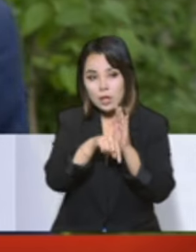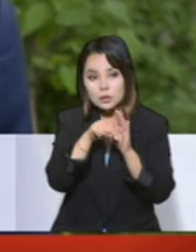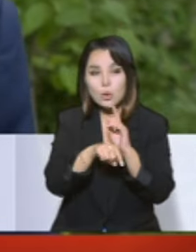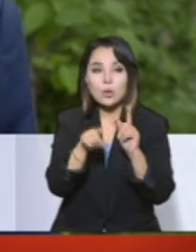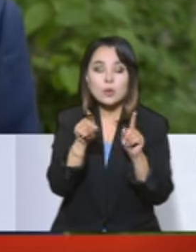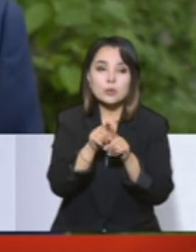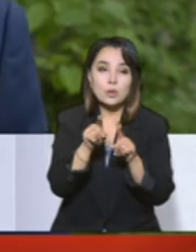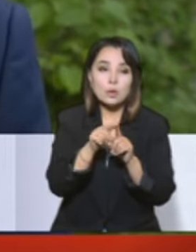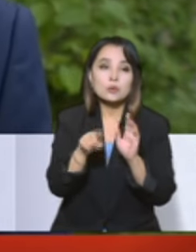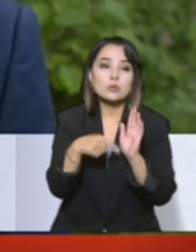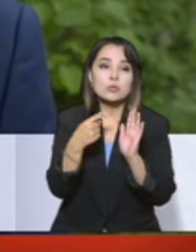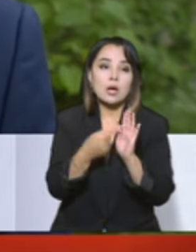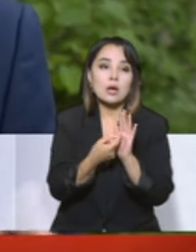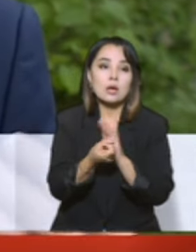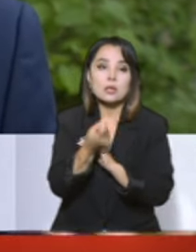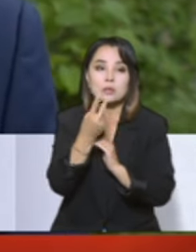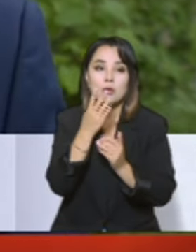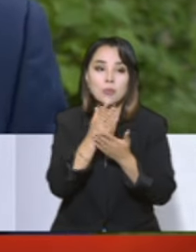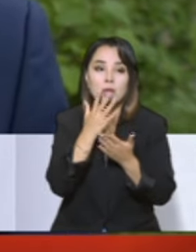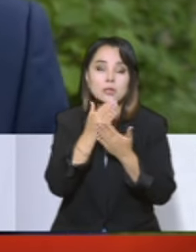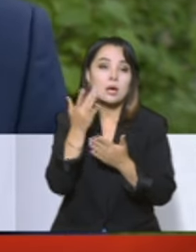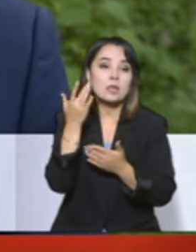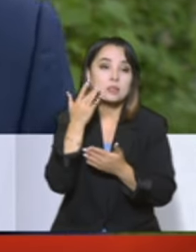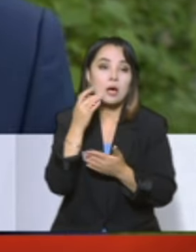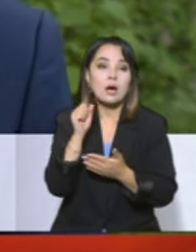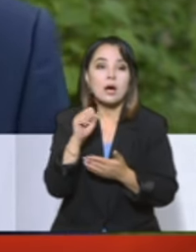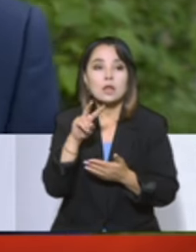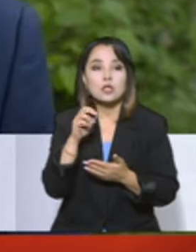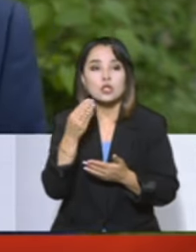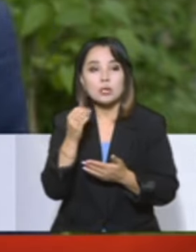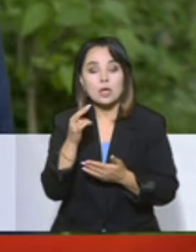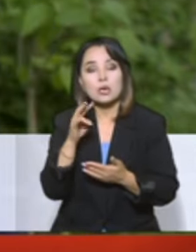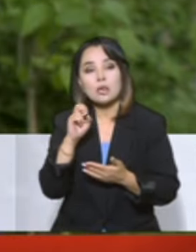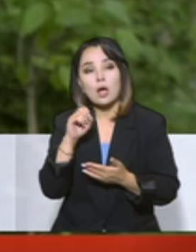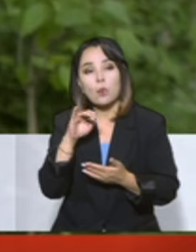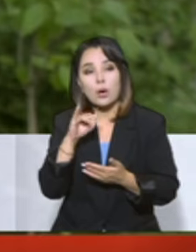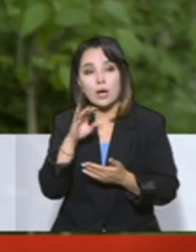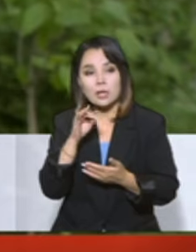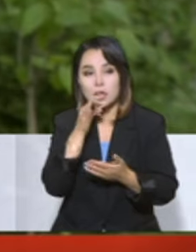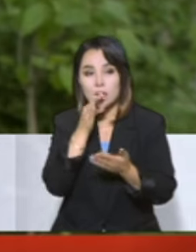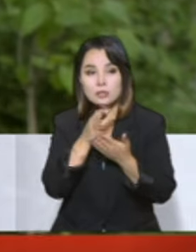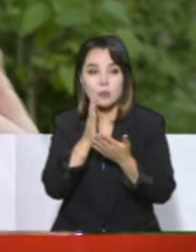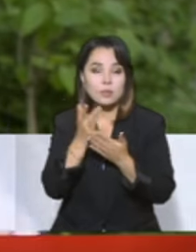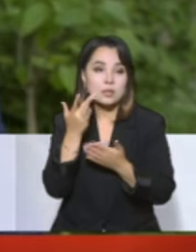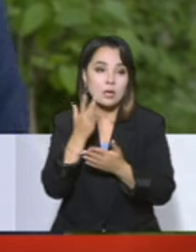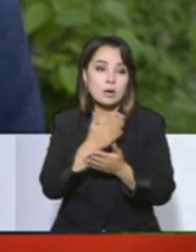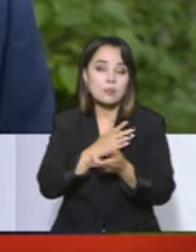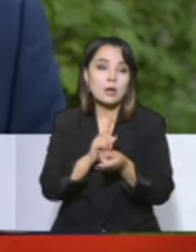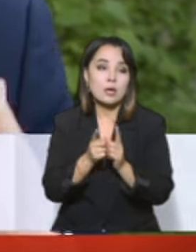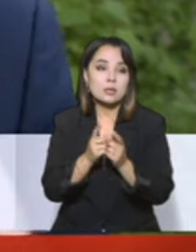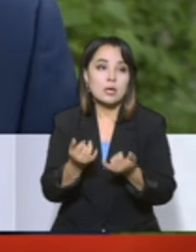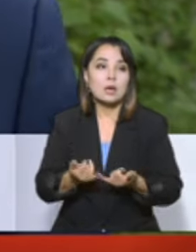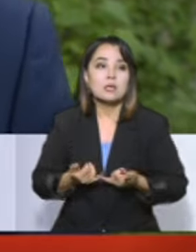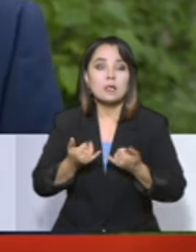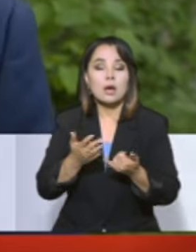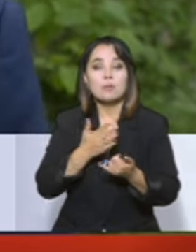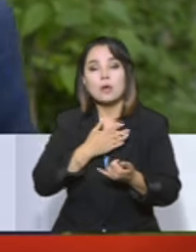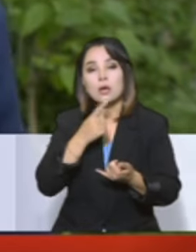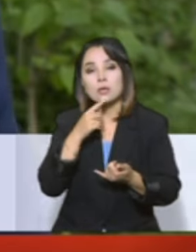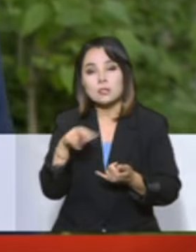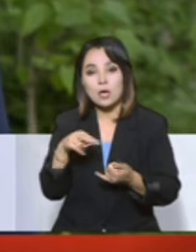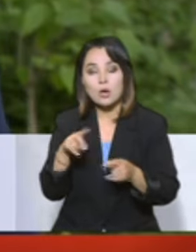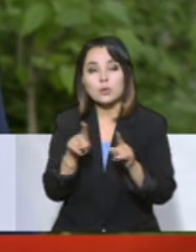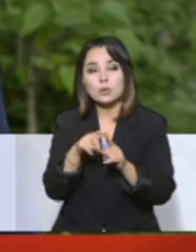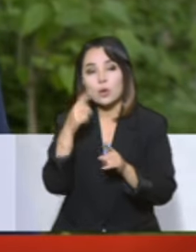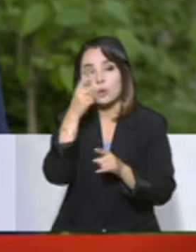деген сұрақ туған кезде біз әрқашанда Әлішер Науаиді алға шығарамыз. Бұл біздің де қазір аудармасы арқылы біздің де әдебиетімізді